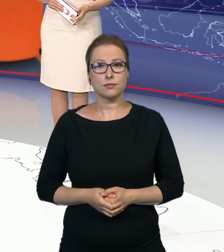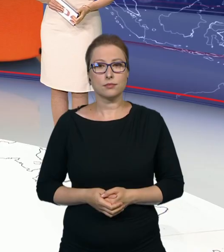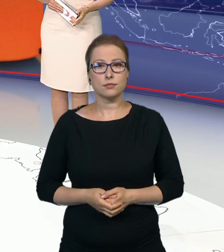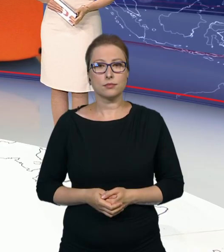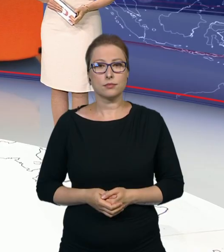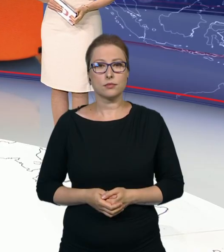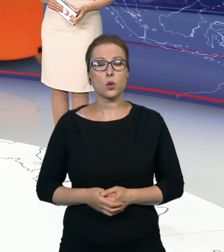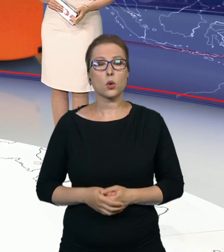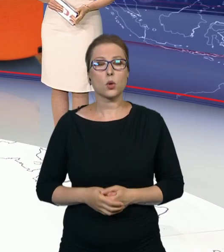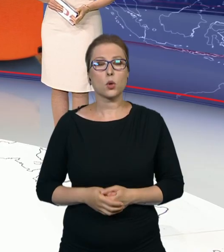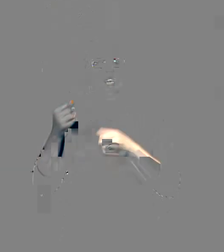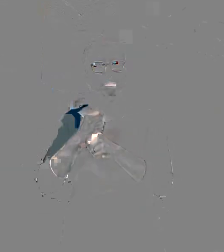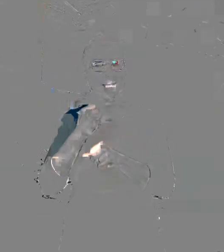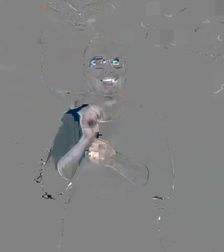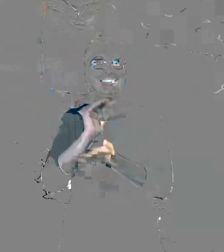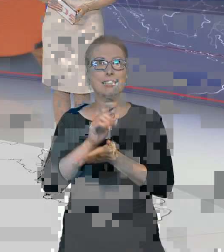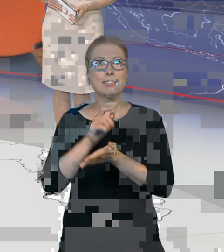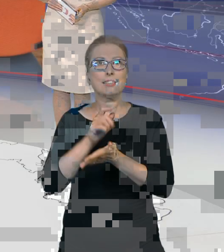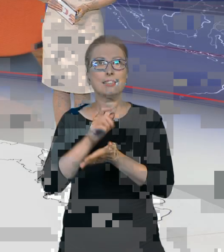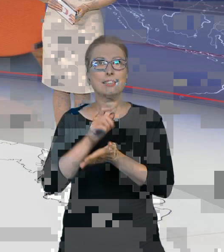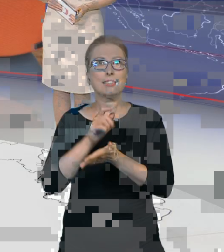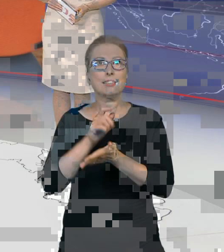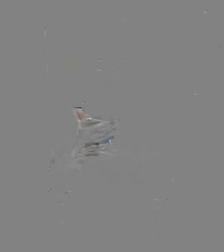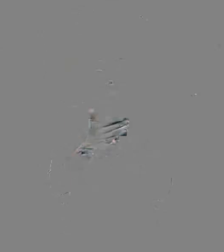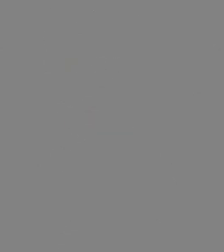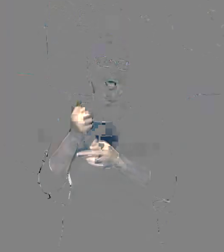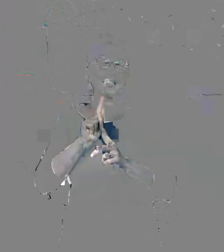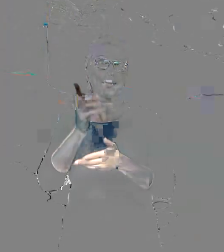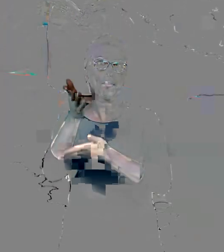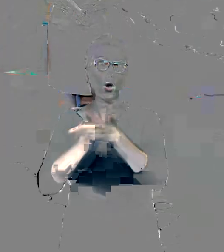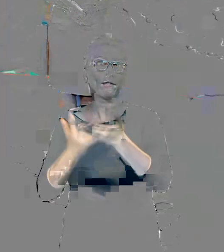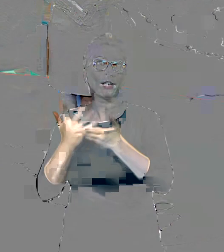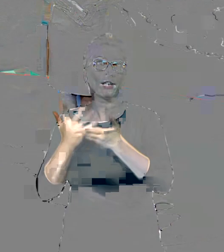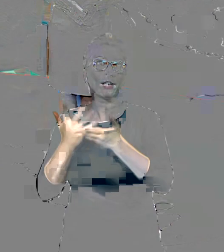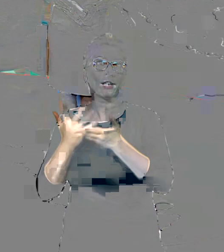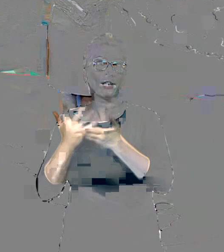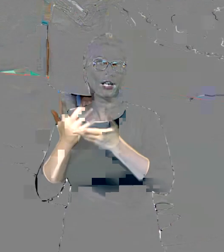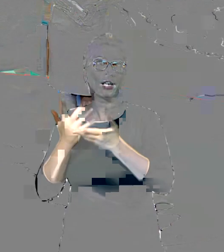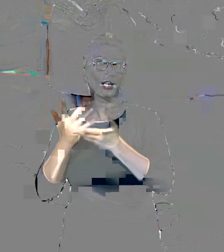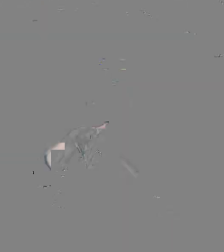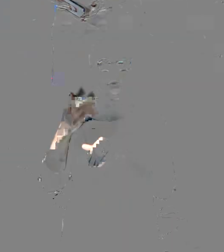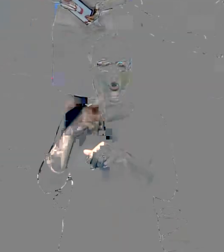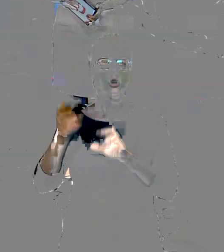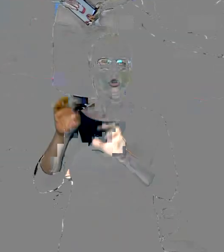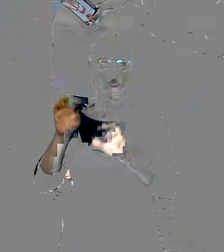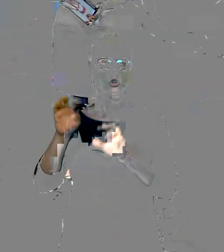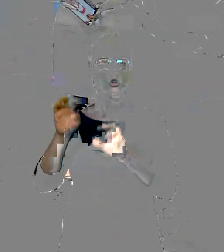úřady práce zatím na polovině žadatelů strava